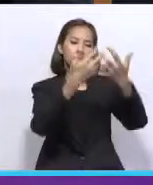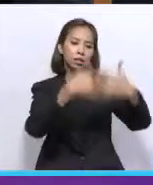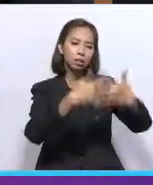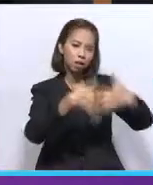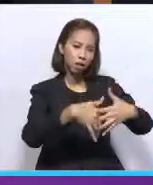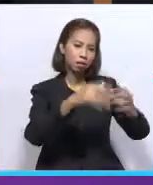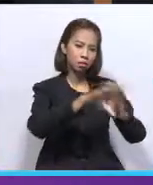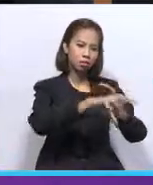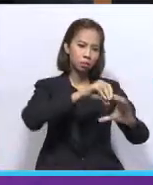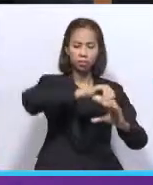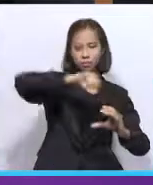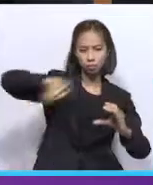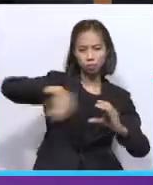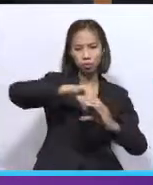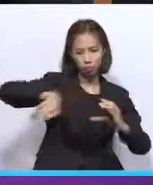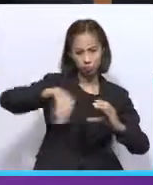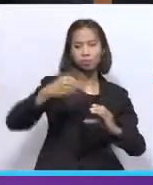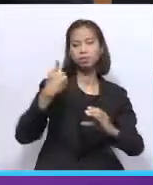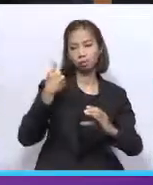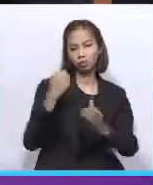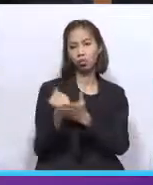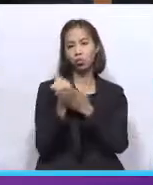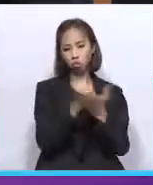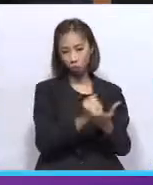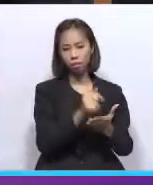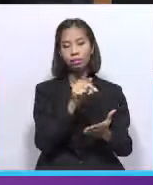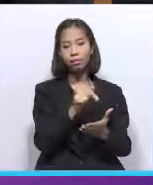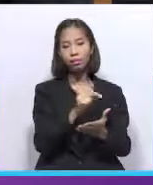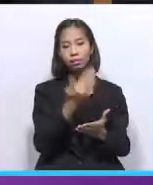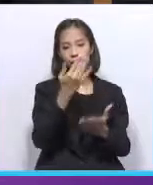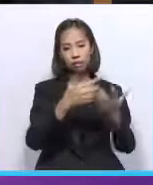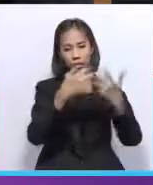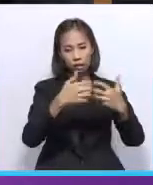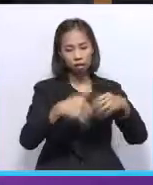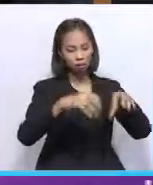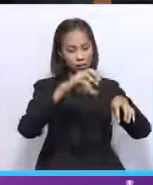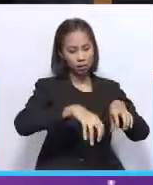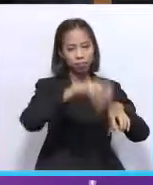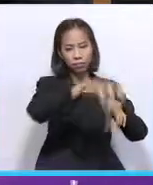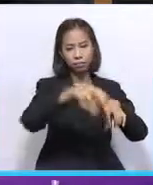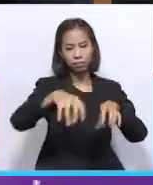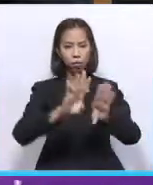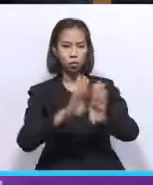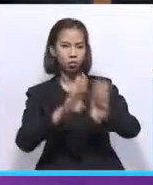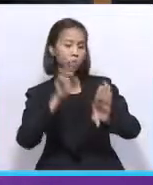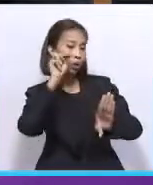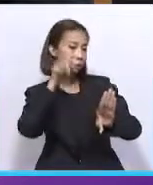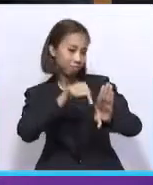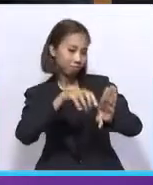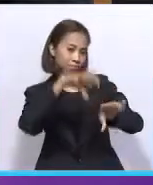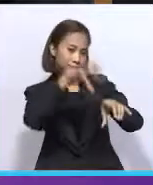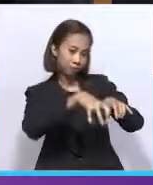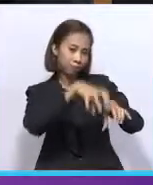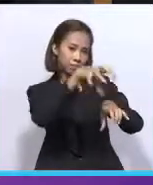จะเป็นขนาด1ลูกบาศก์เมตรต่อวินาทีหรือ3ลูกบาศก์เมตรต่อวินาทีเนี่ยก็ไปติดตั้งตามประตูหลักๆต่างๆเช่นประ